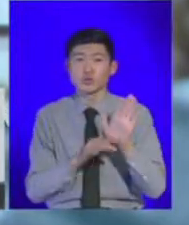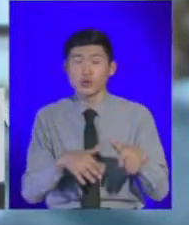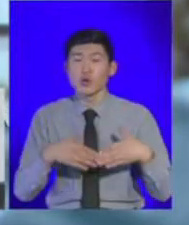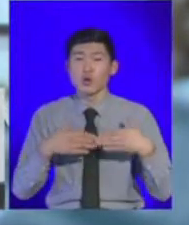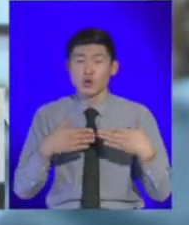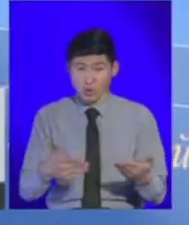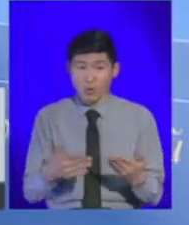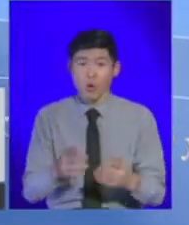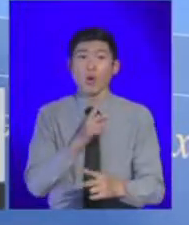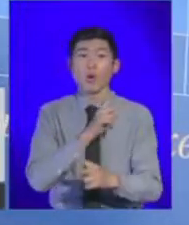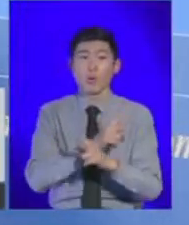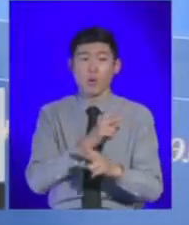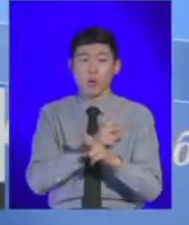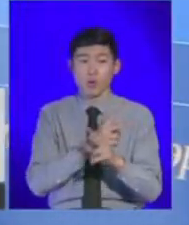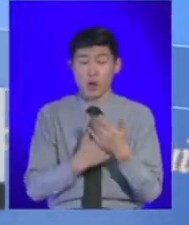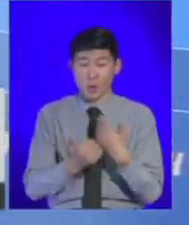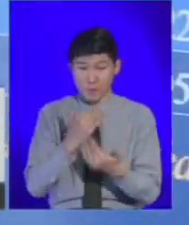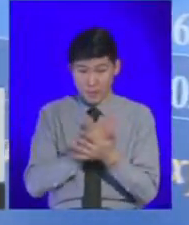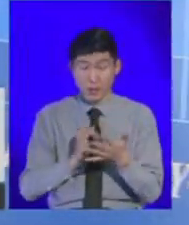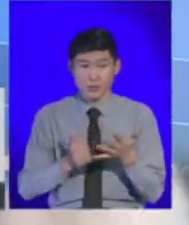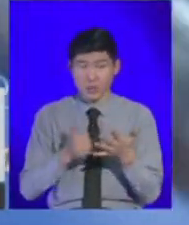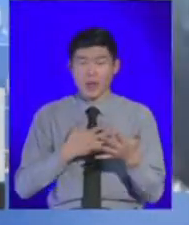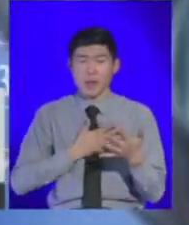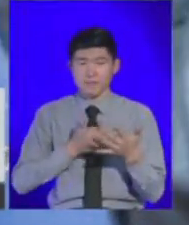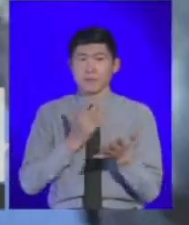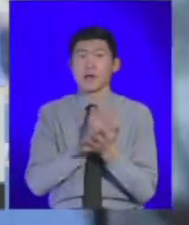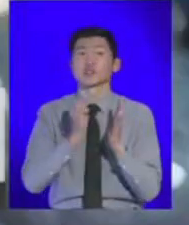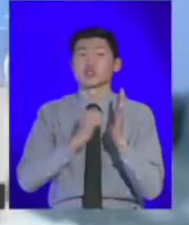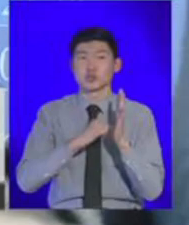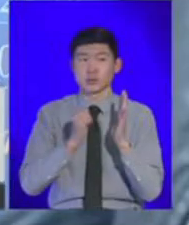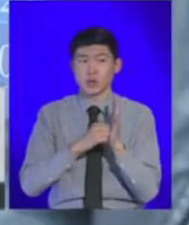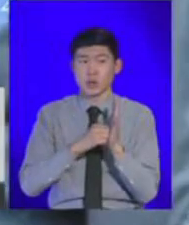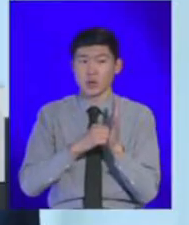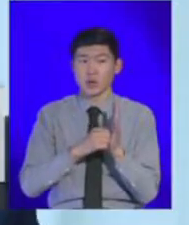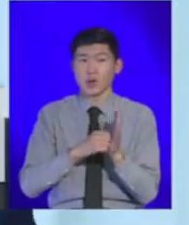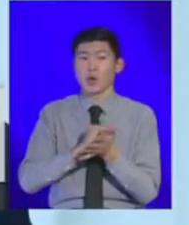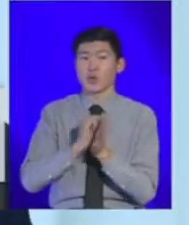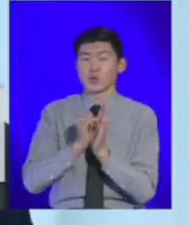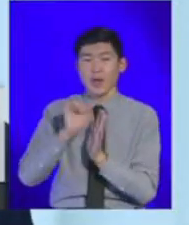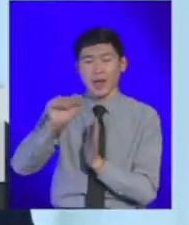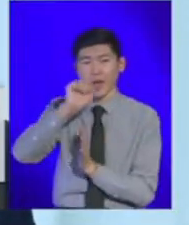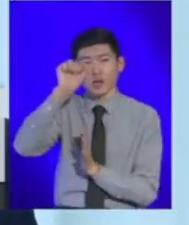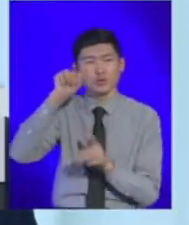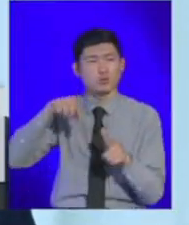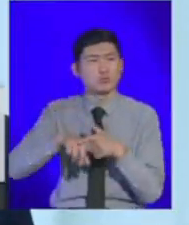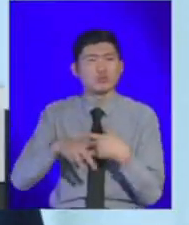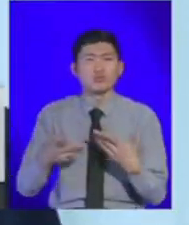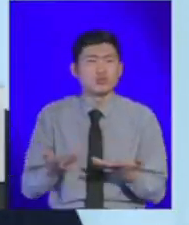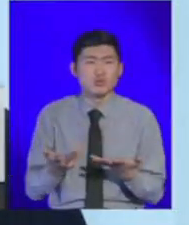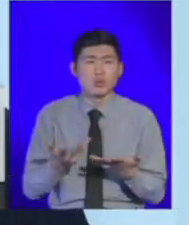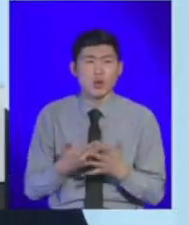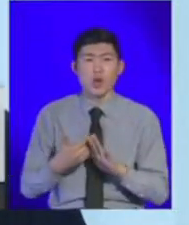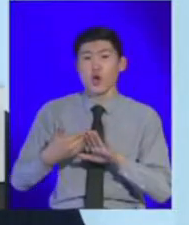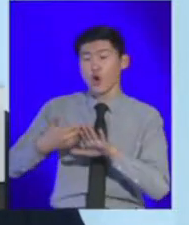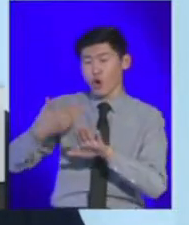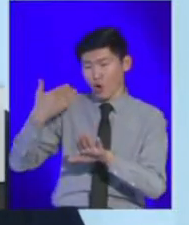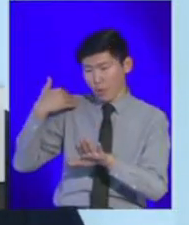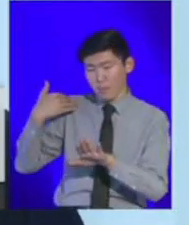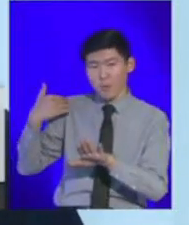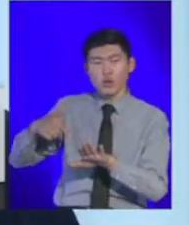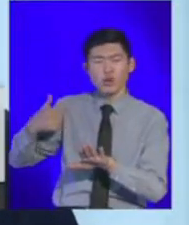хуулийн зохицуулалттай болсон учраас ил тод болох хэвээр. За тэгэхээр одоо бол асуудал юунд байна вэ гэхээр өмнөхөө яах юм бэл гэдэг асуудал